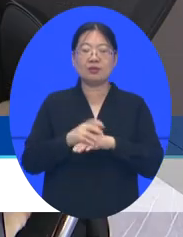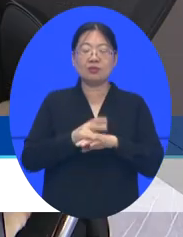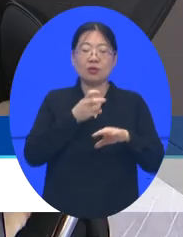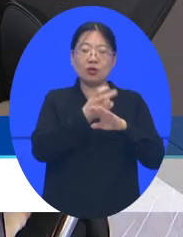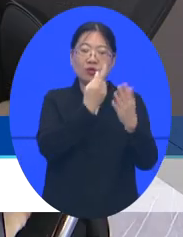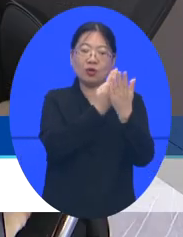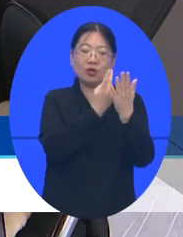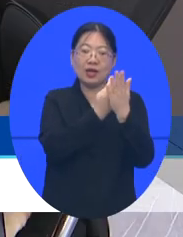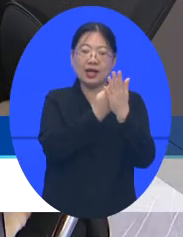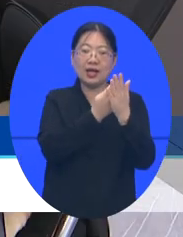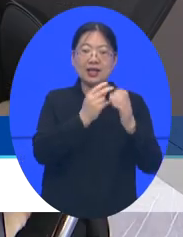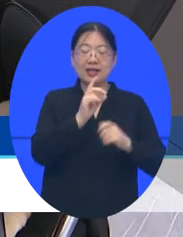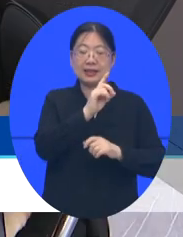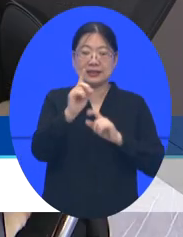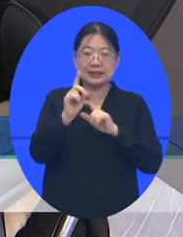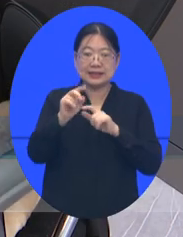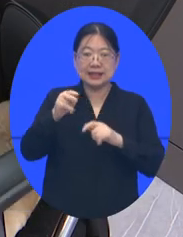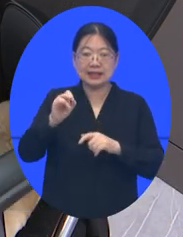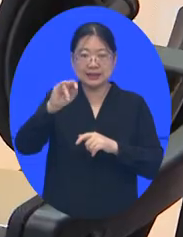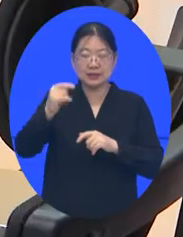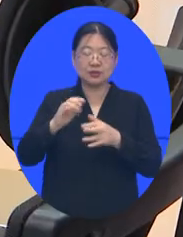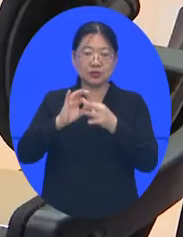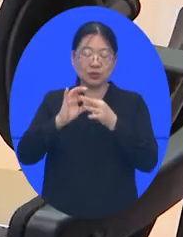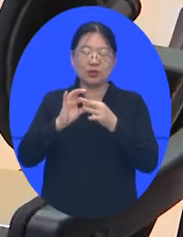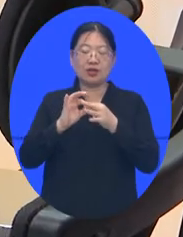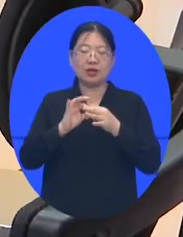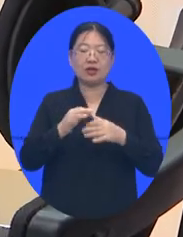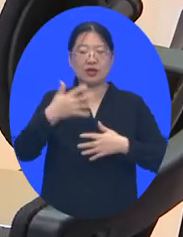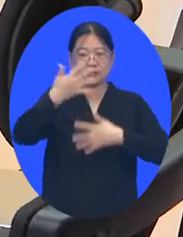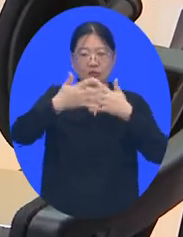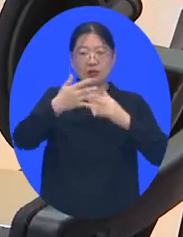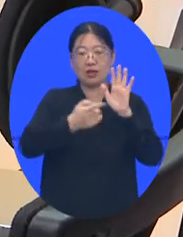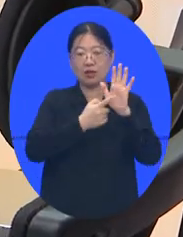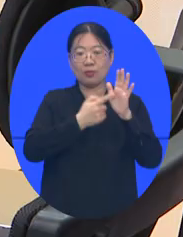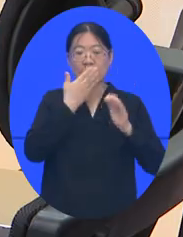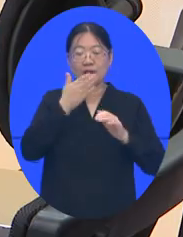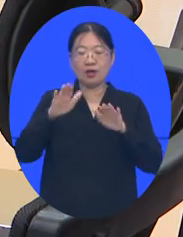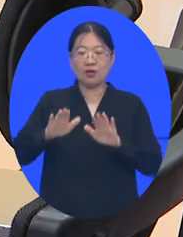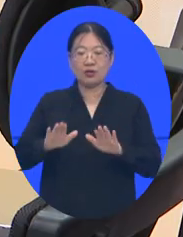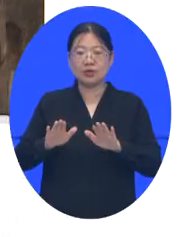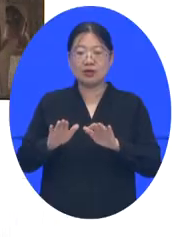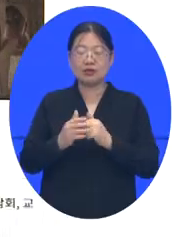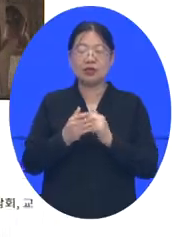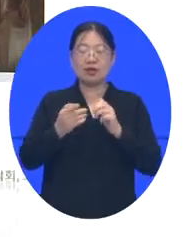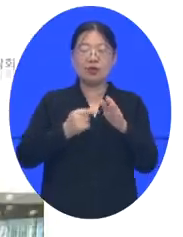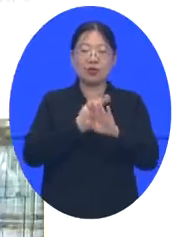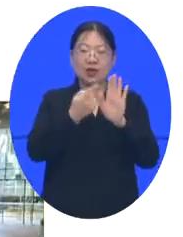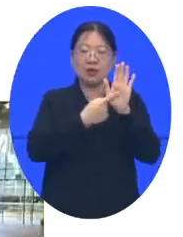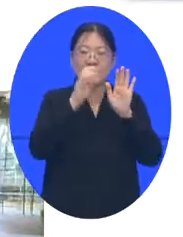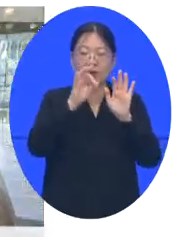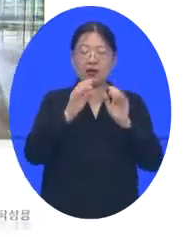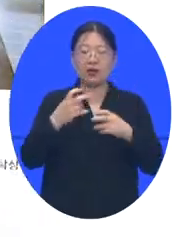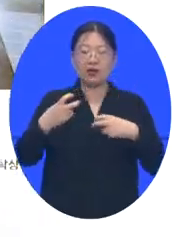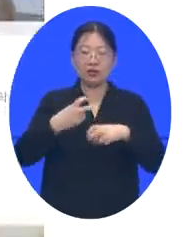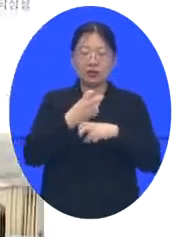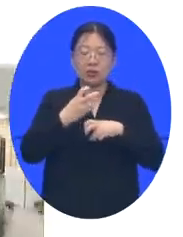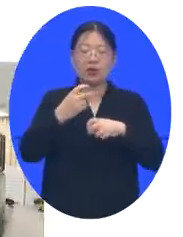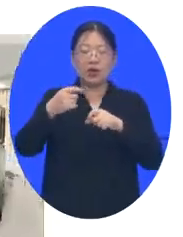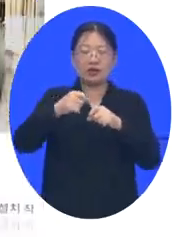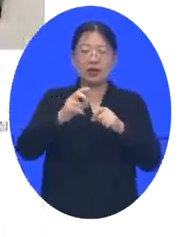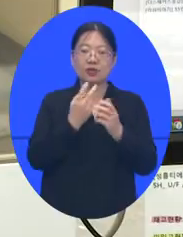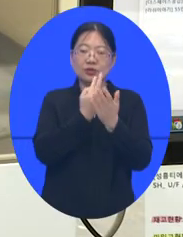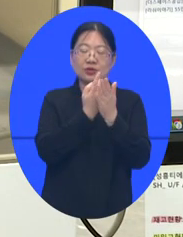버스 유리창에 투명 디지털 사이니지를 이용한 영상 광고를 할 수 있게 됐습니다. 현행 5개 광고물법상